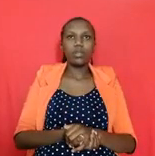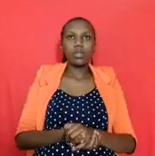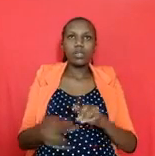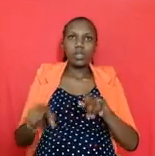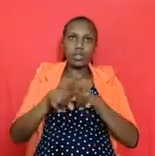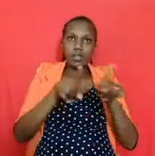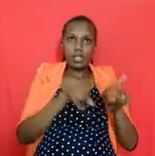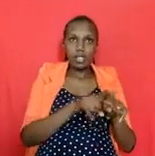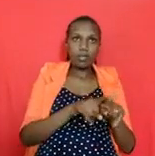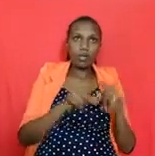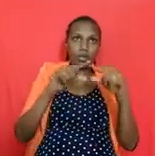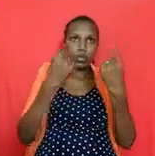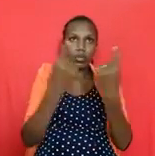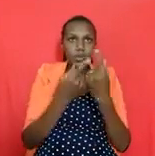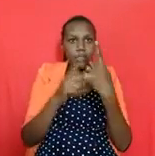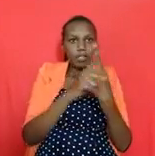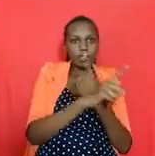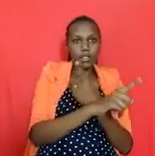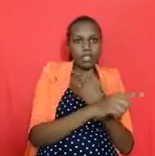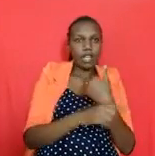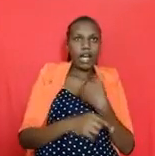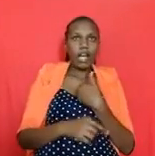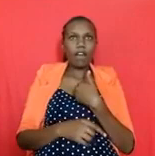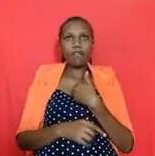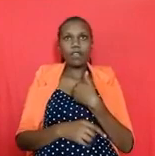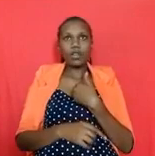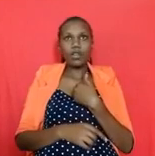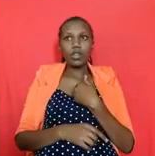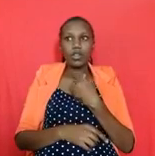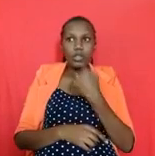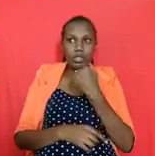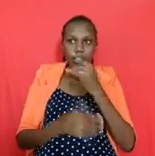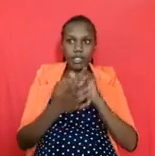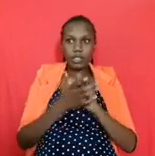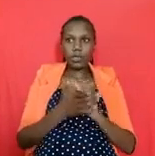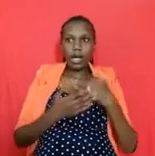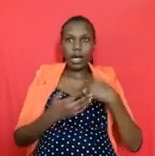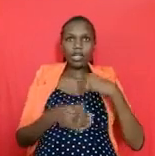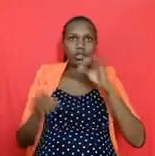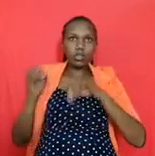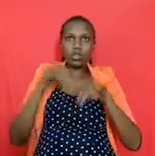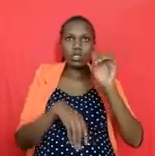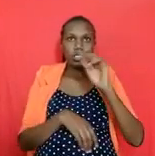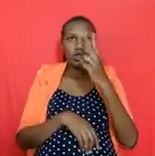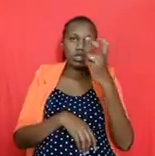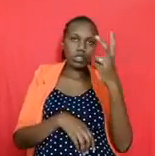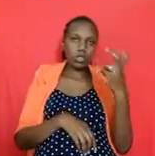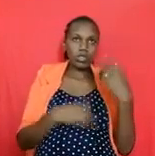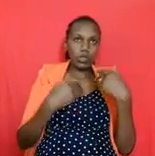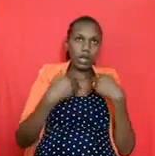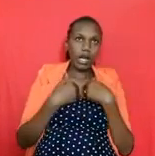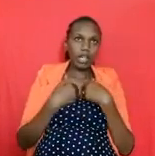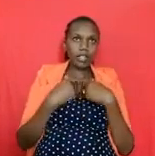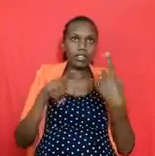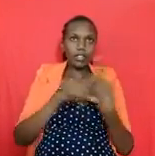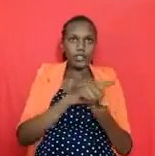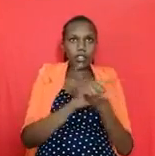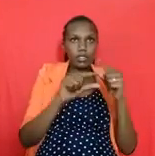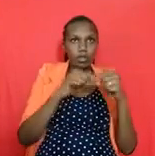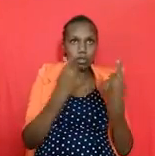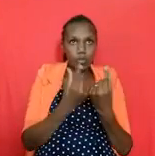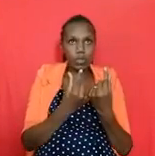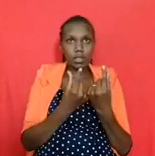na cell groups ni muraririkana tutiri kindu turonganirie 2020 kuma cell groups